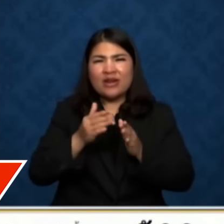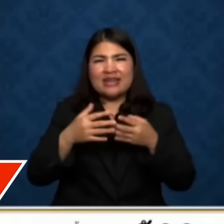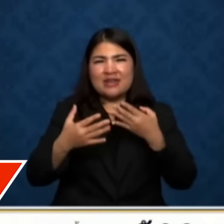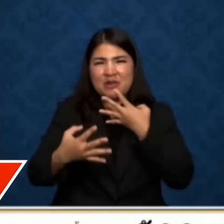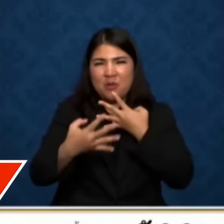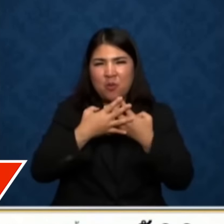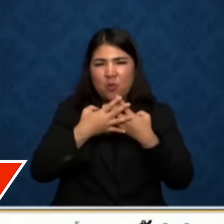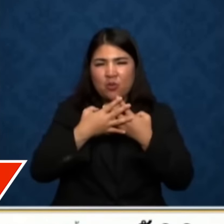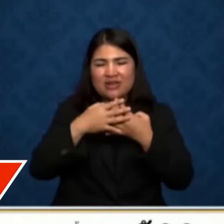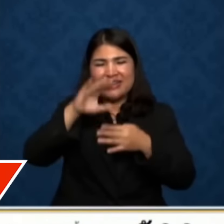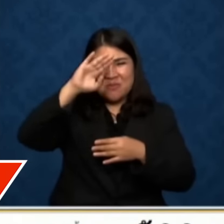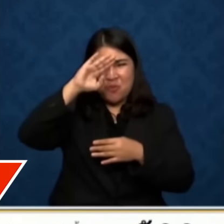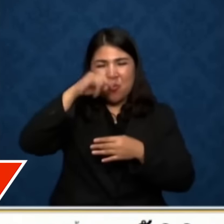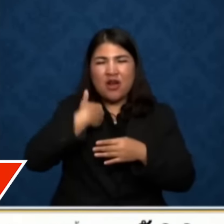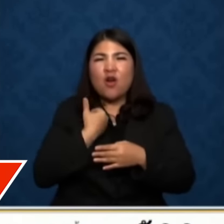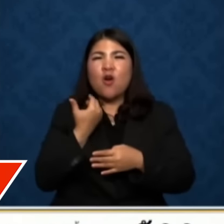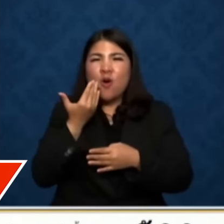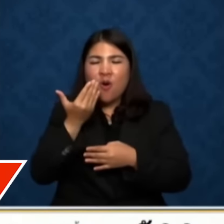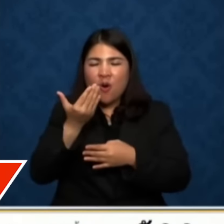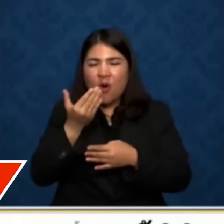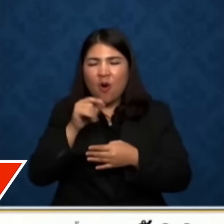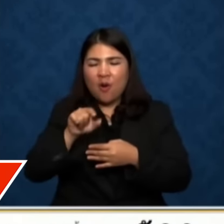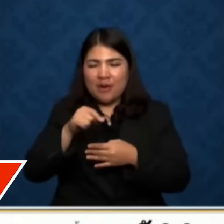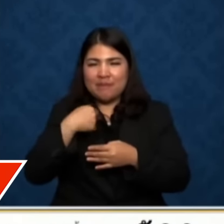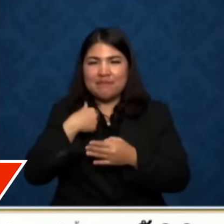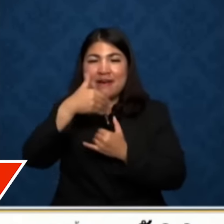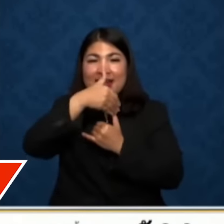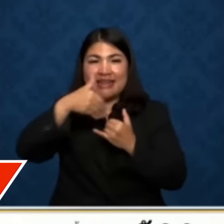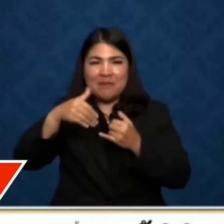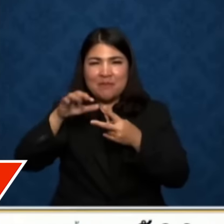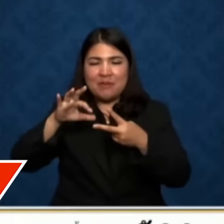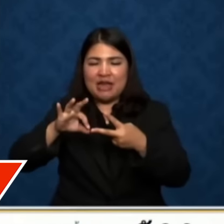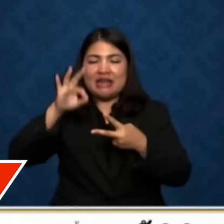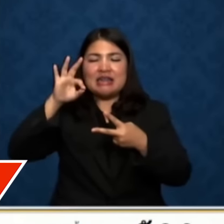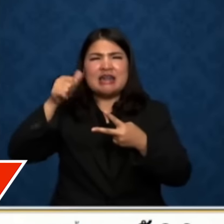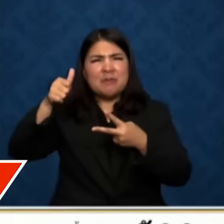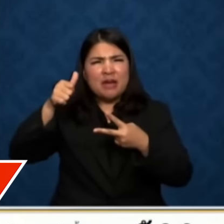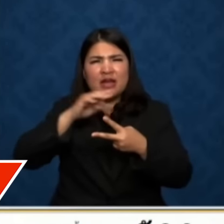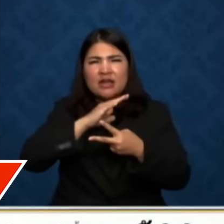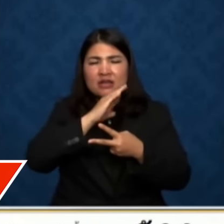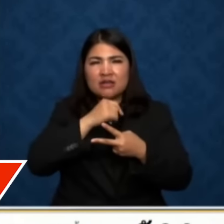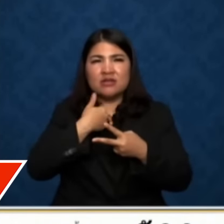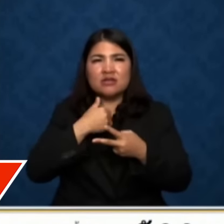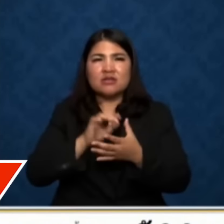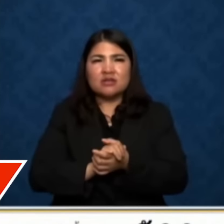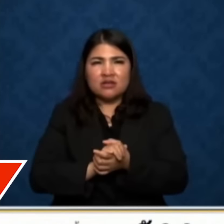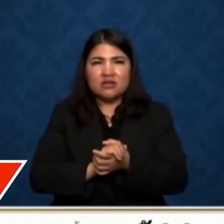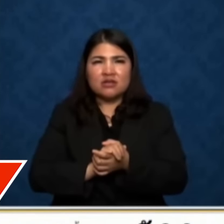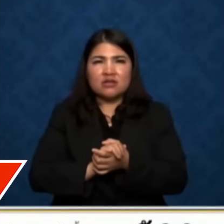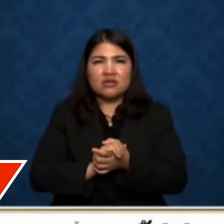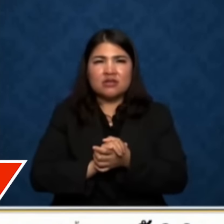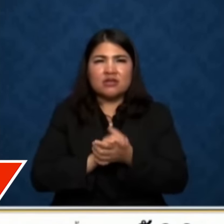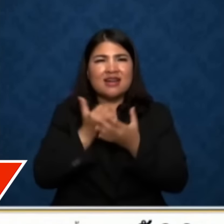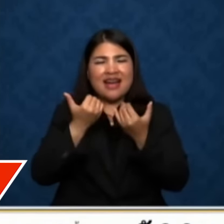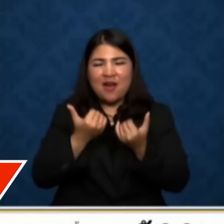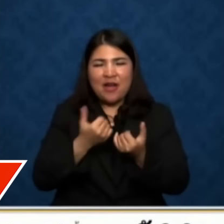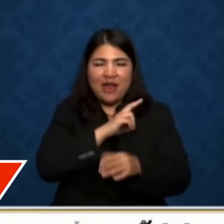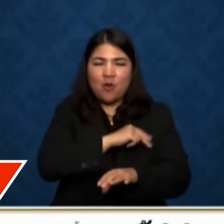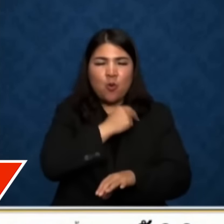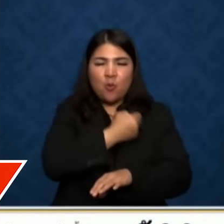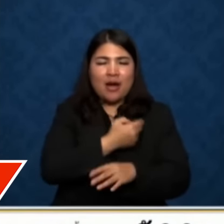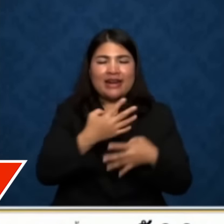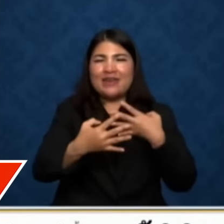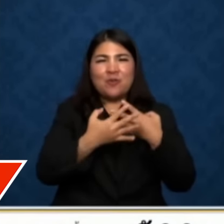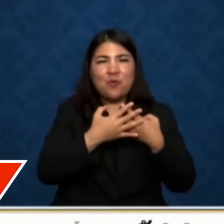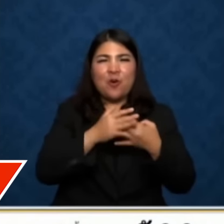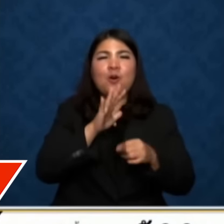สามารถขอผ่าตัดแบบทางเลือกได้หรือไม่ที่ไม่มี absolute indication ในการผ่าตัดอันนี้เอาแค่ในโรงพยาบาลในเรือนจำก็